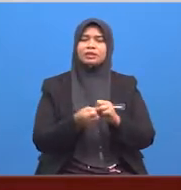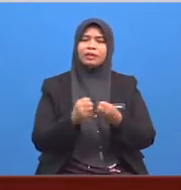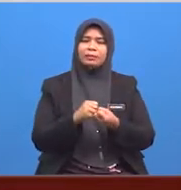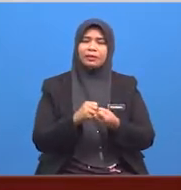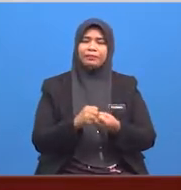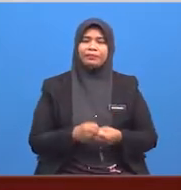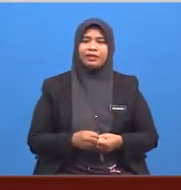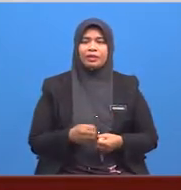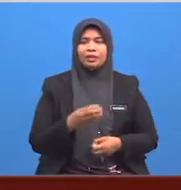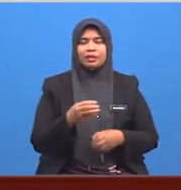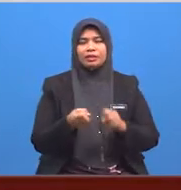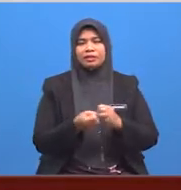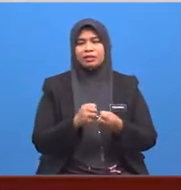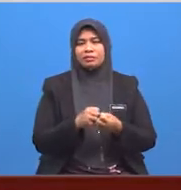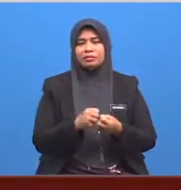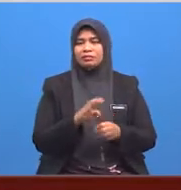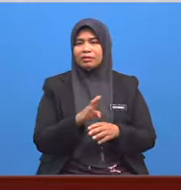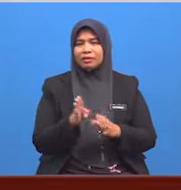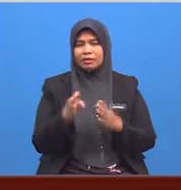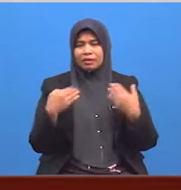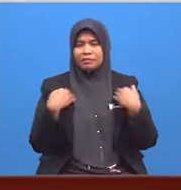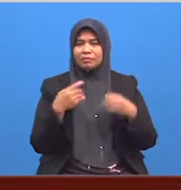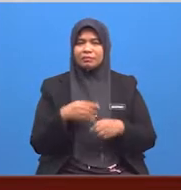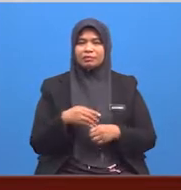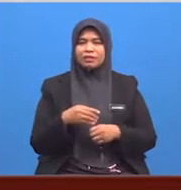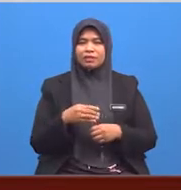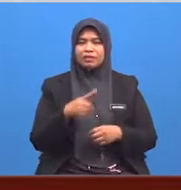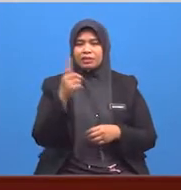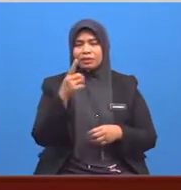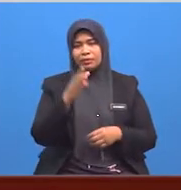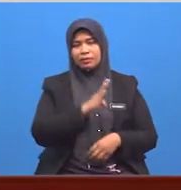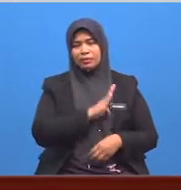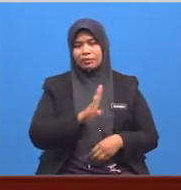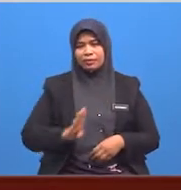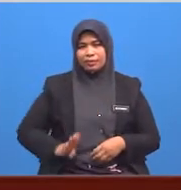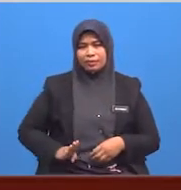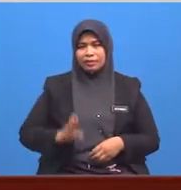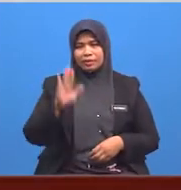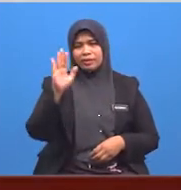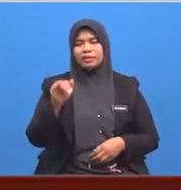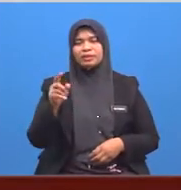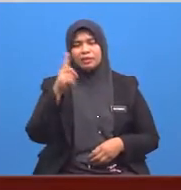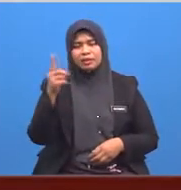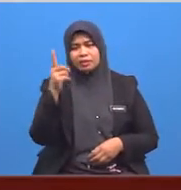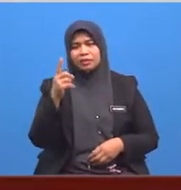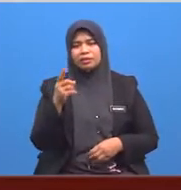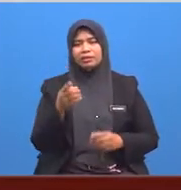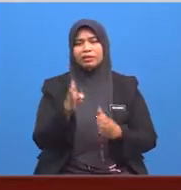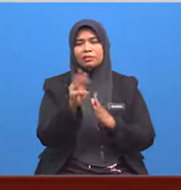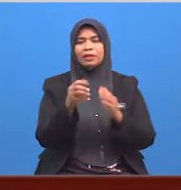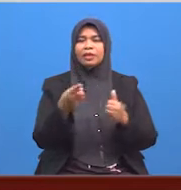tidak pernah berpulau untuk mengucapkan salam kepada Baginda Sallallahu Alaihi Wasallam kerana Baginda senantiasa